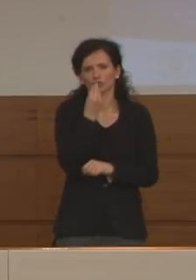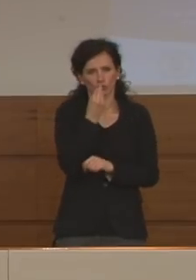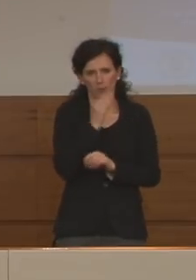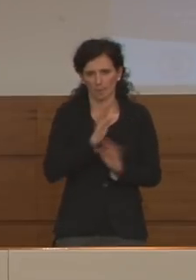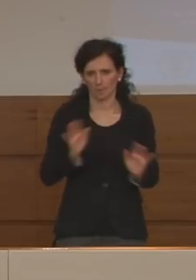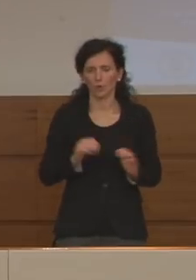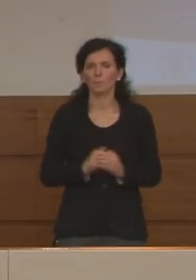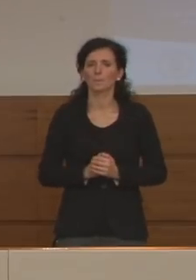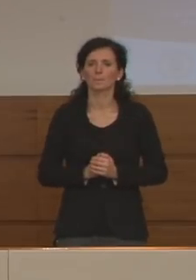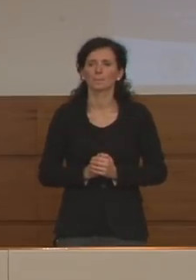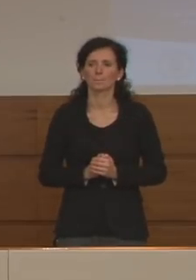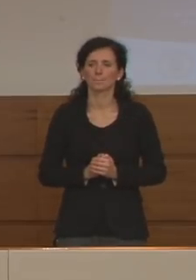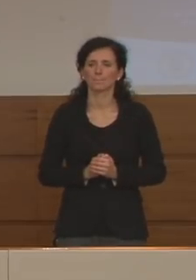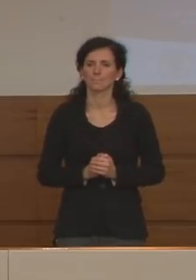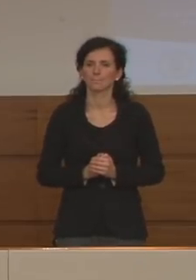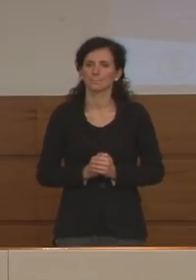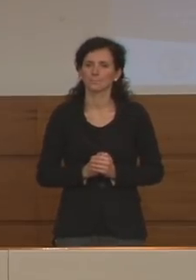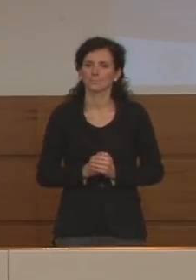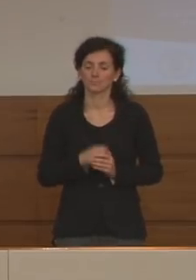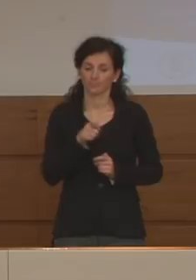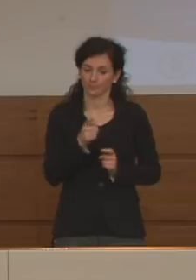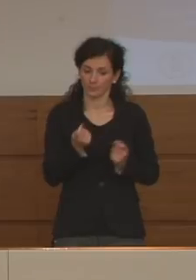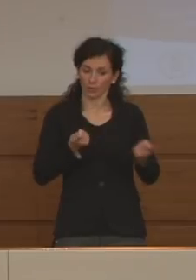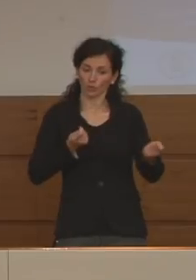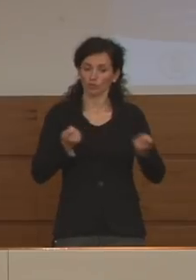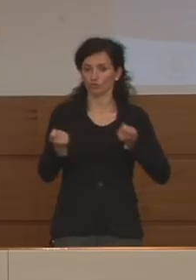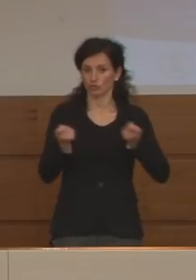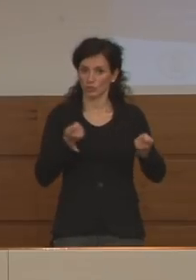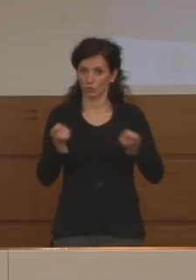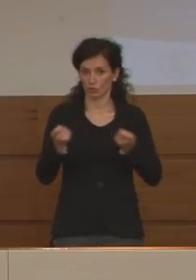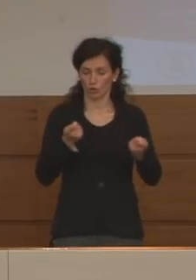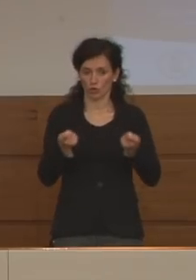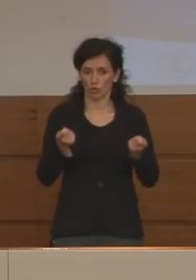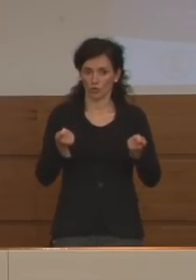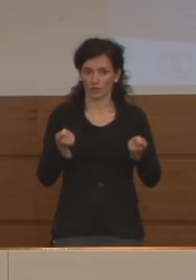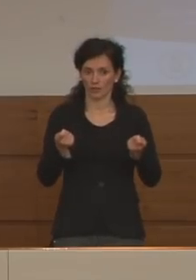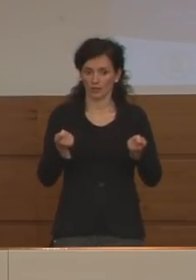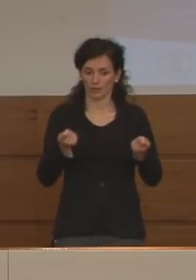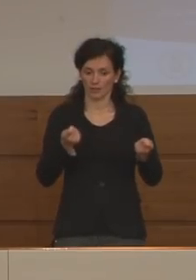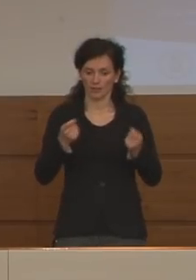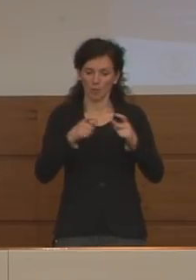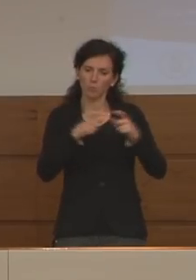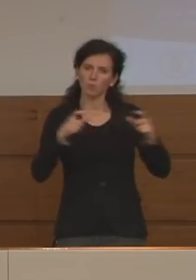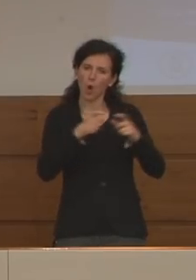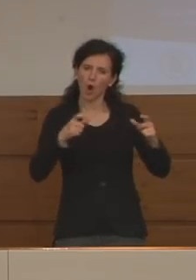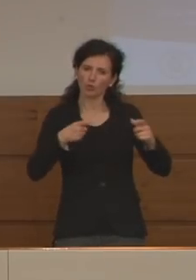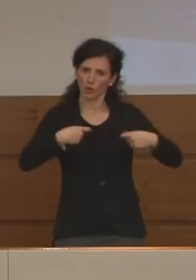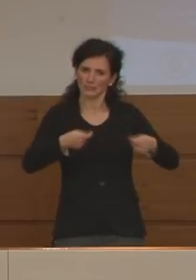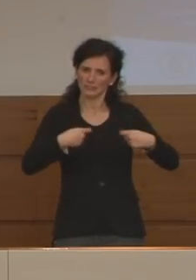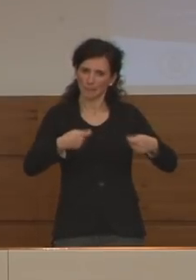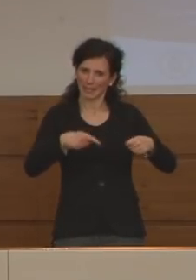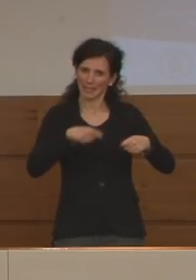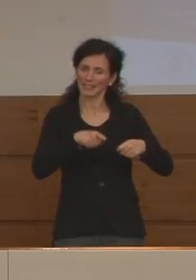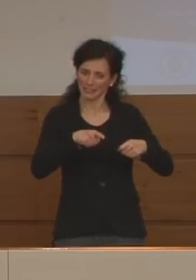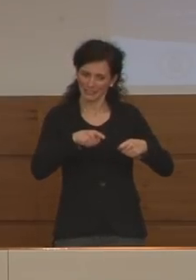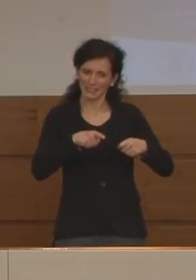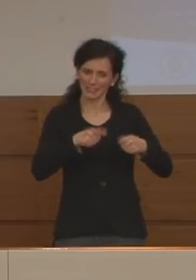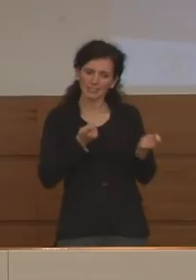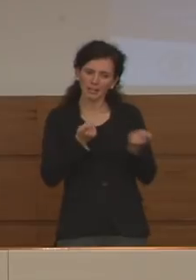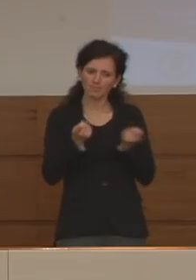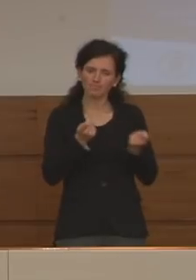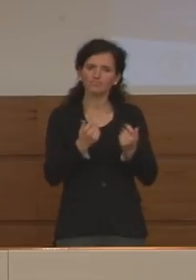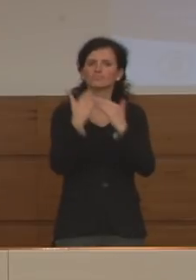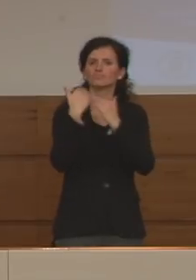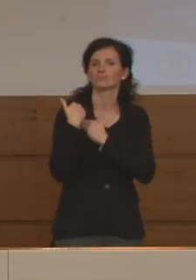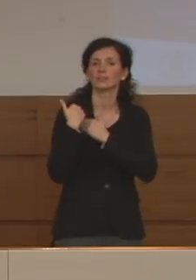la gestione di queste di questi buoni spesa sarà a